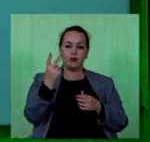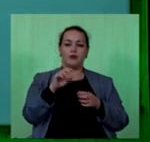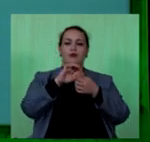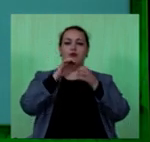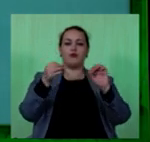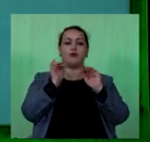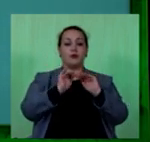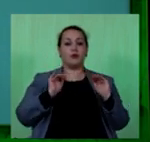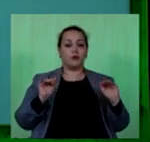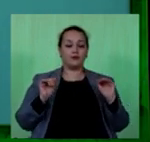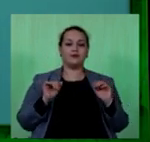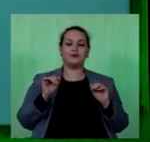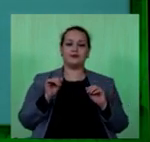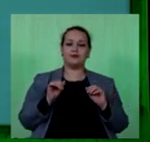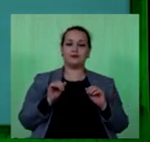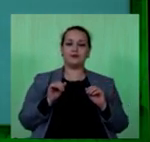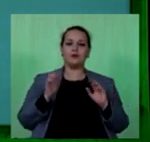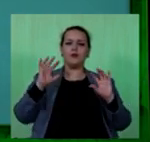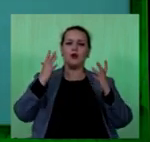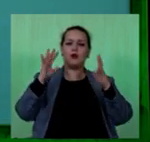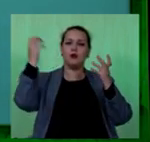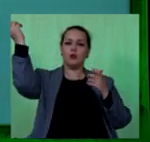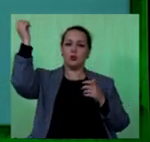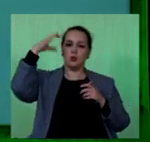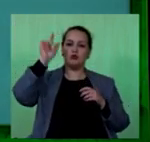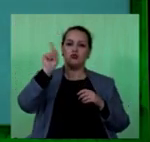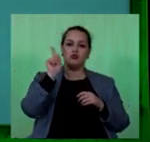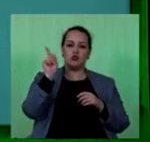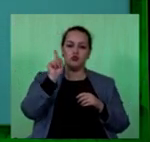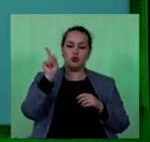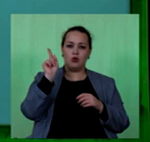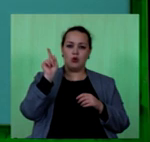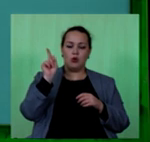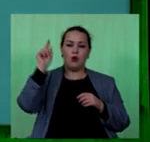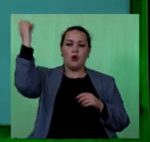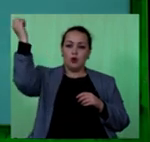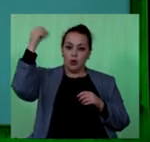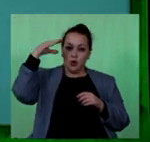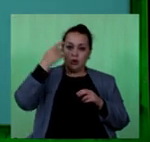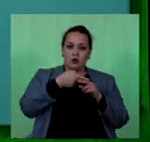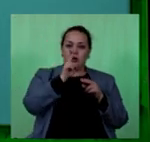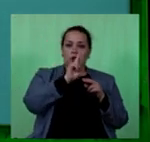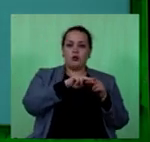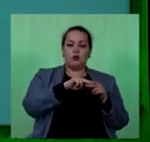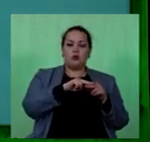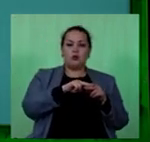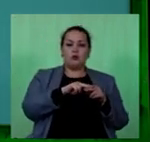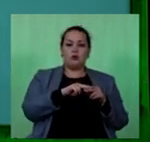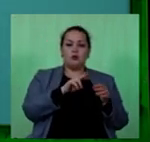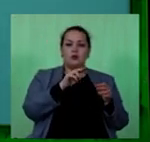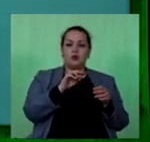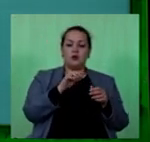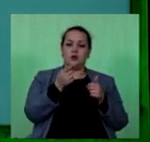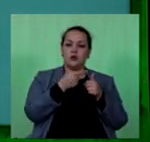ребята светит яркое солнце что солнце это у нас имя